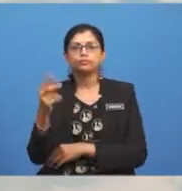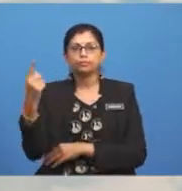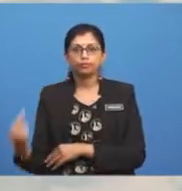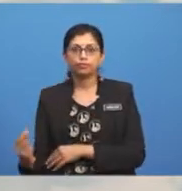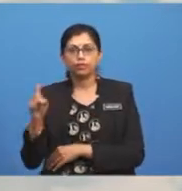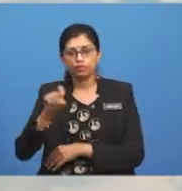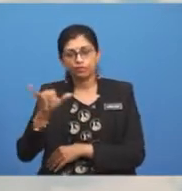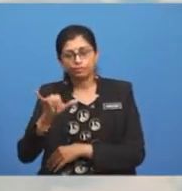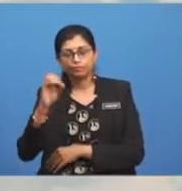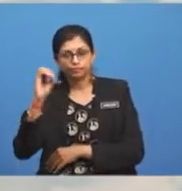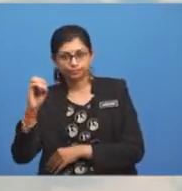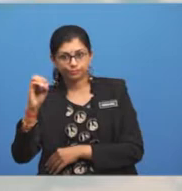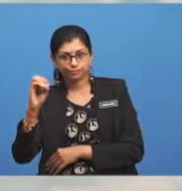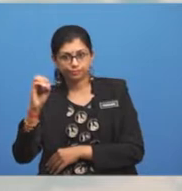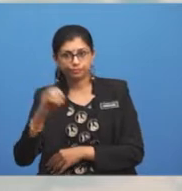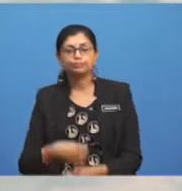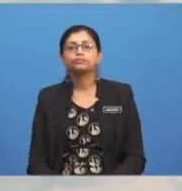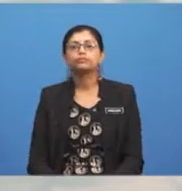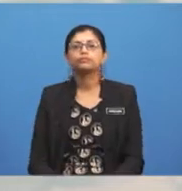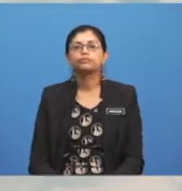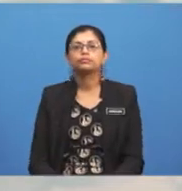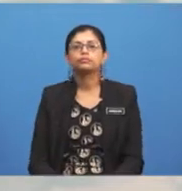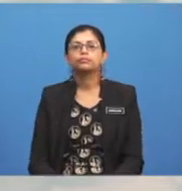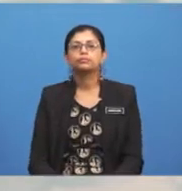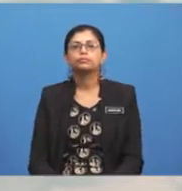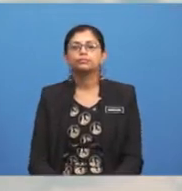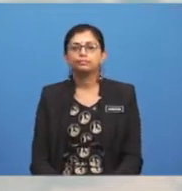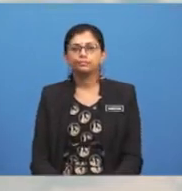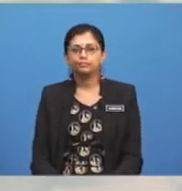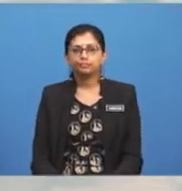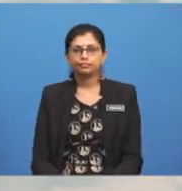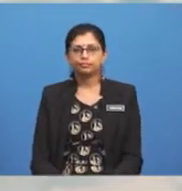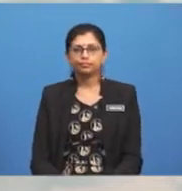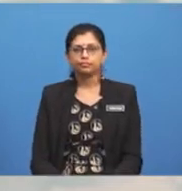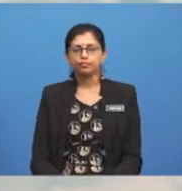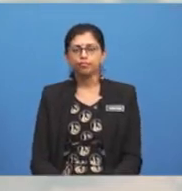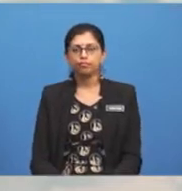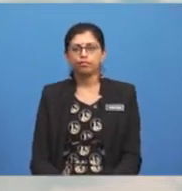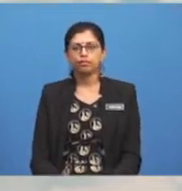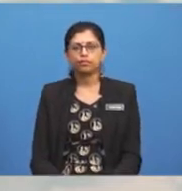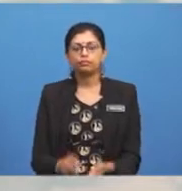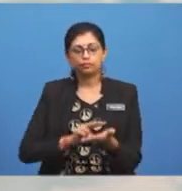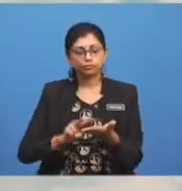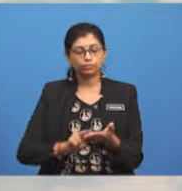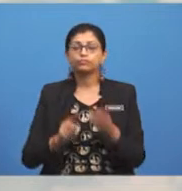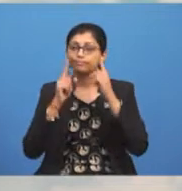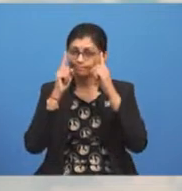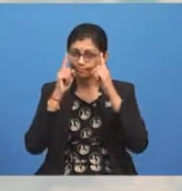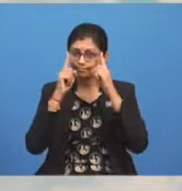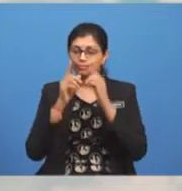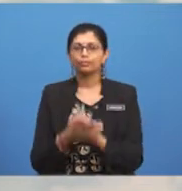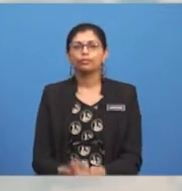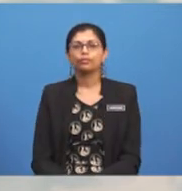tenaga kinetik minimum adalah bersamaan dengan tenaga keupayaan graviti. Tenaga kinetik adalah